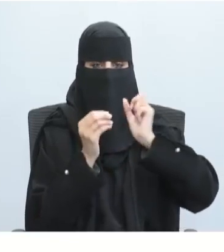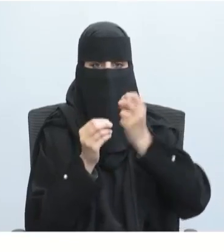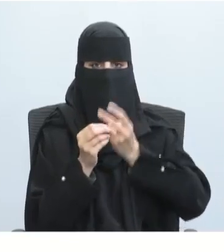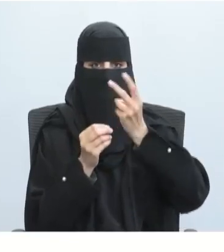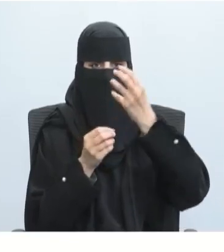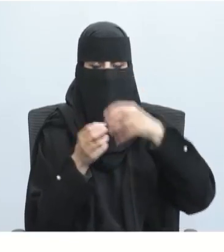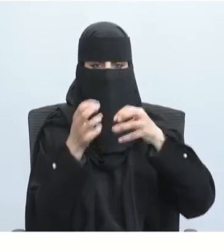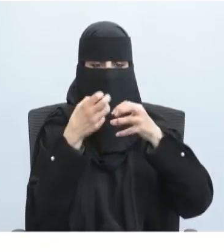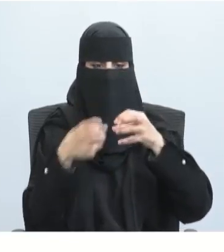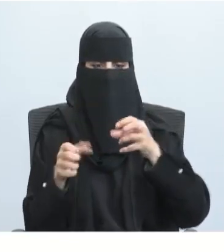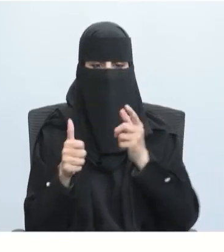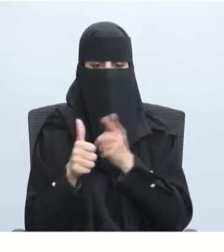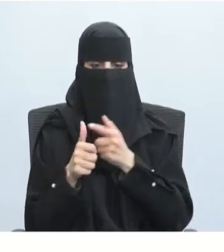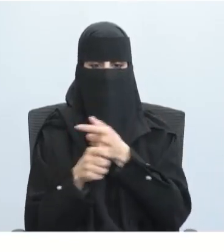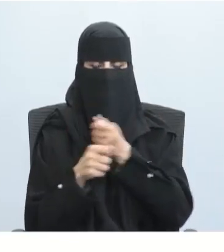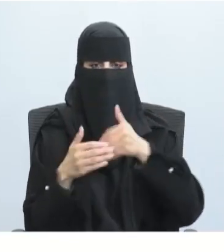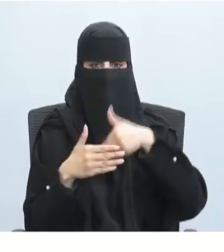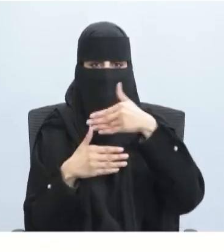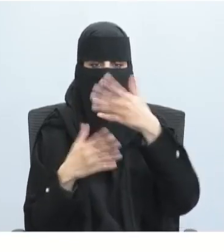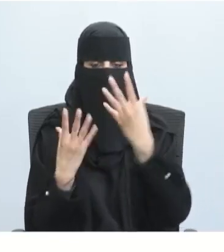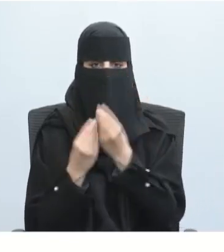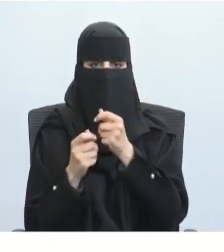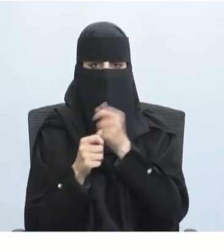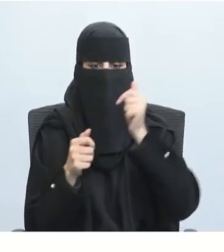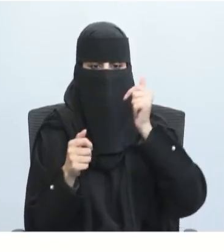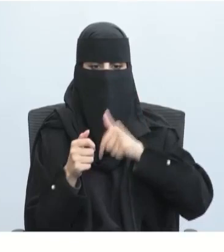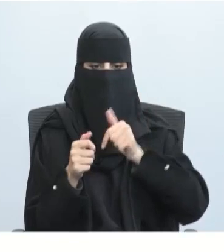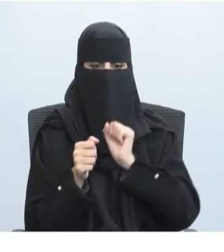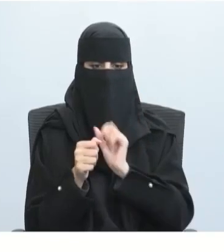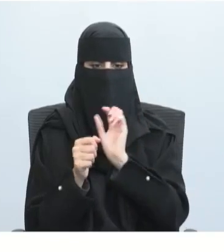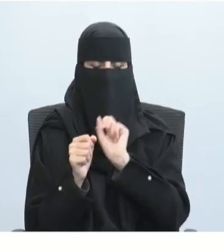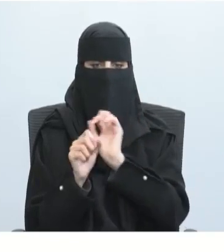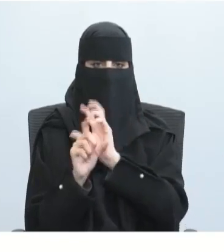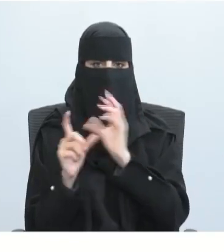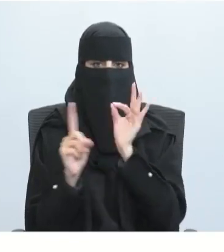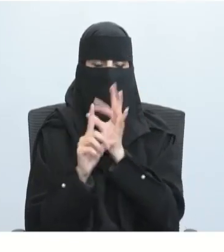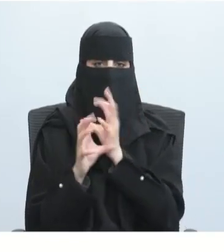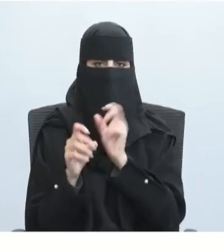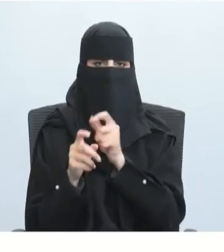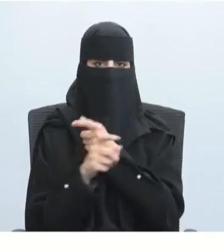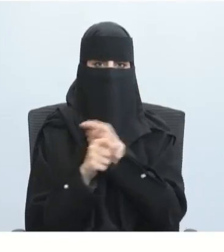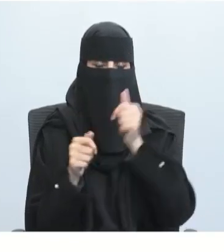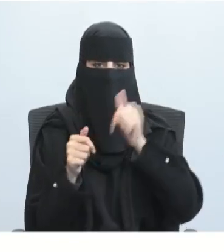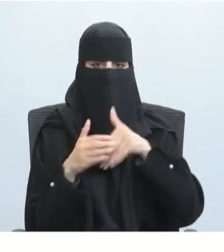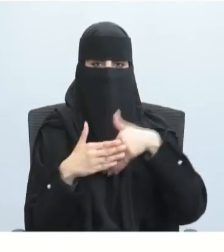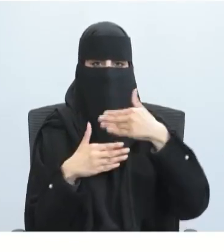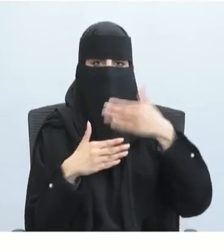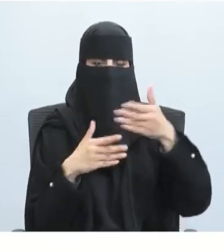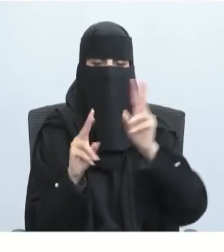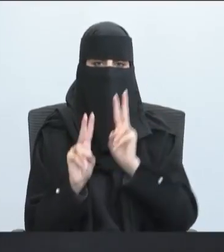الحسابات ذكرنا القيمه المستقبليه والقيمه الحاليه ويشار بالتاكيد الى المبلغ المتاح في تاريخ اللاحق